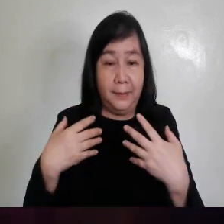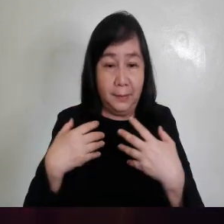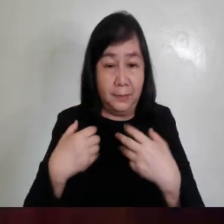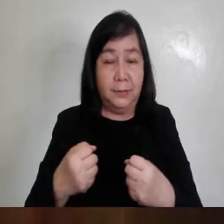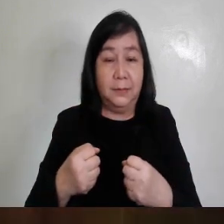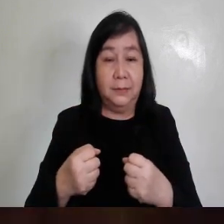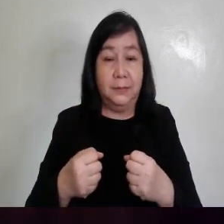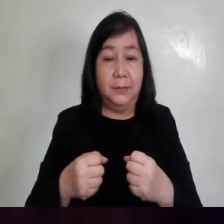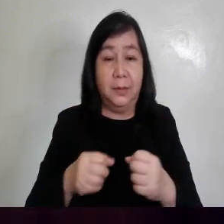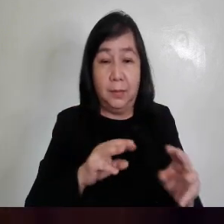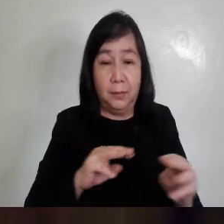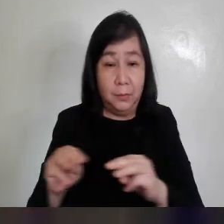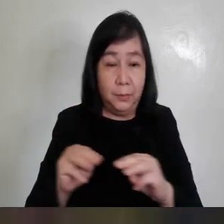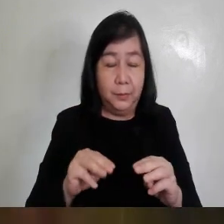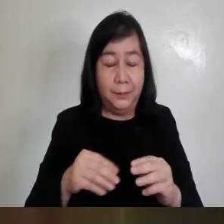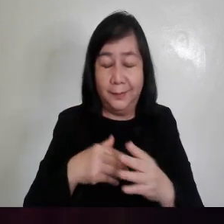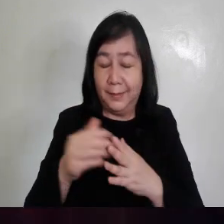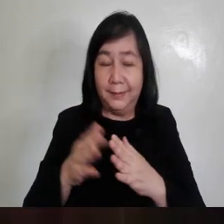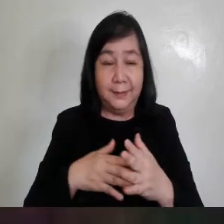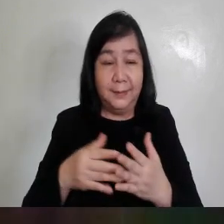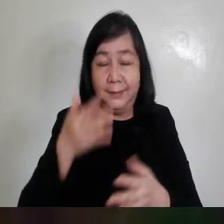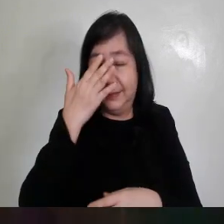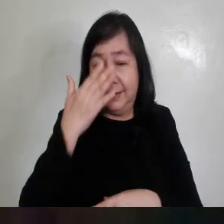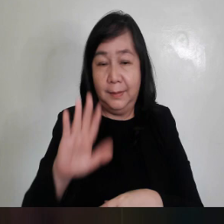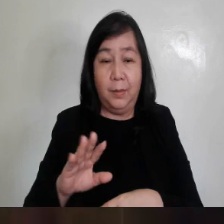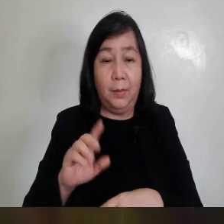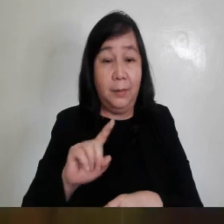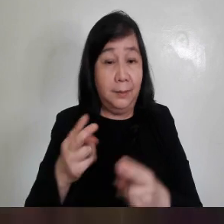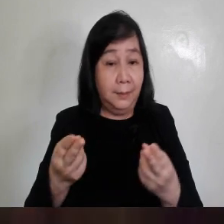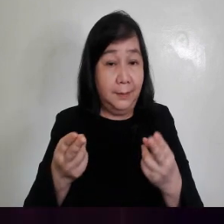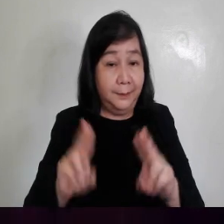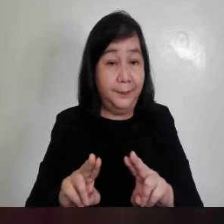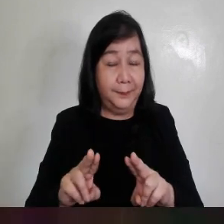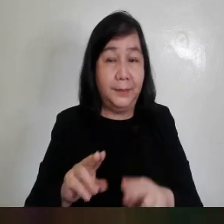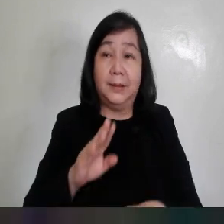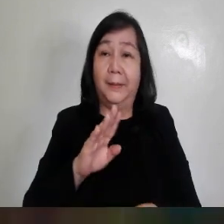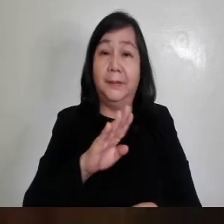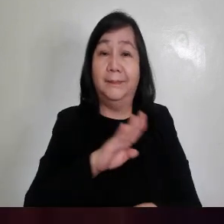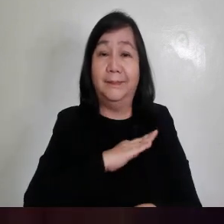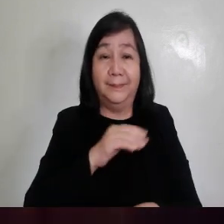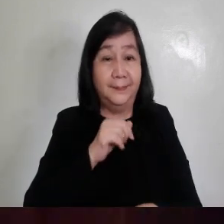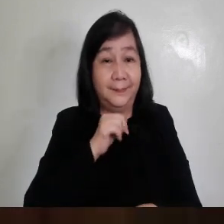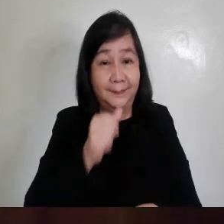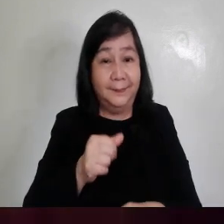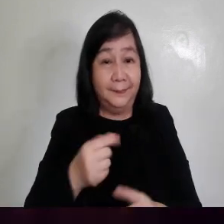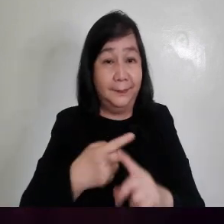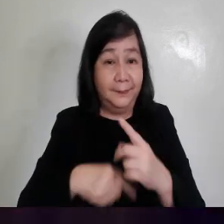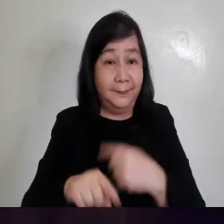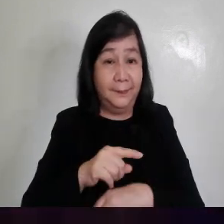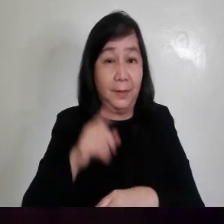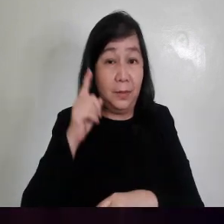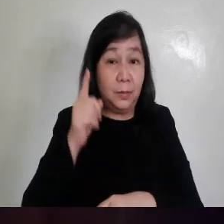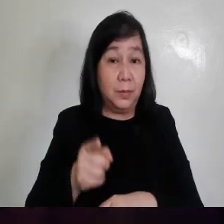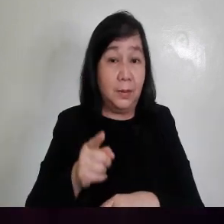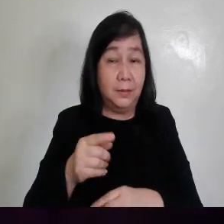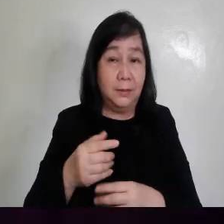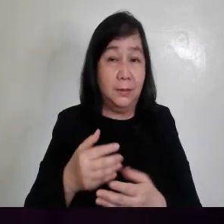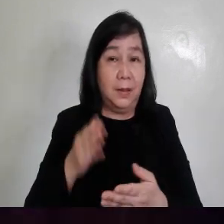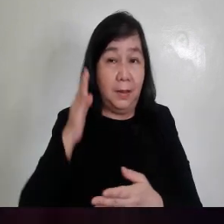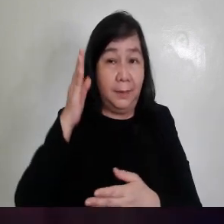ang loob na kumilos kahit hindi nila alam ang magiging resulta. Ang kanilang tapang ay hindi nagmumula